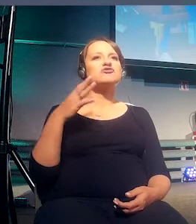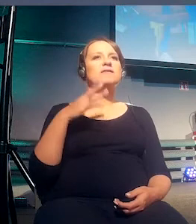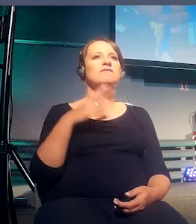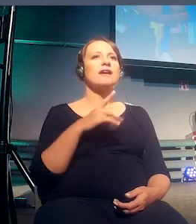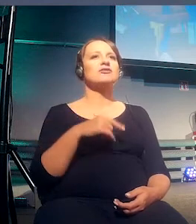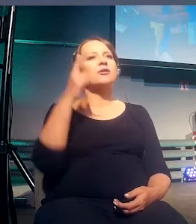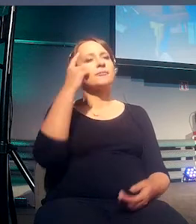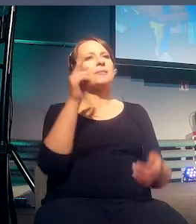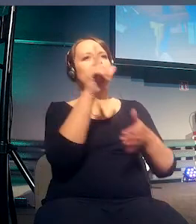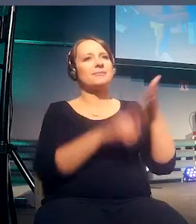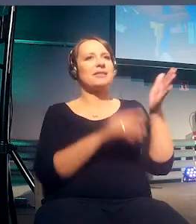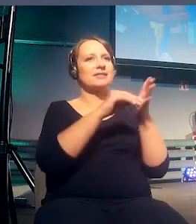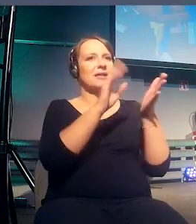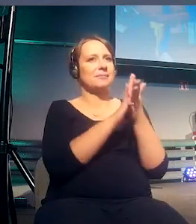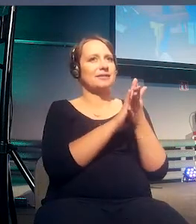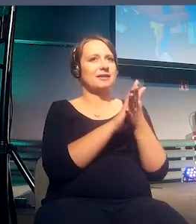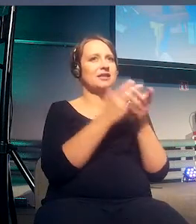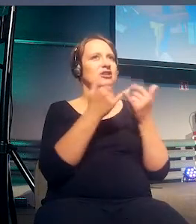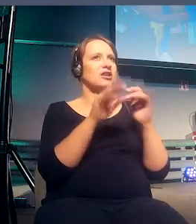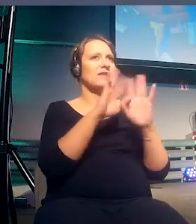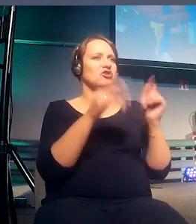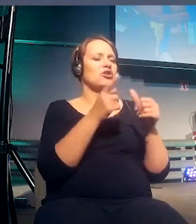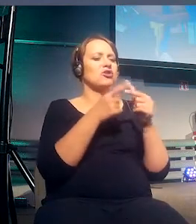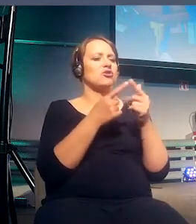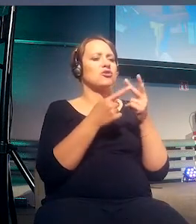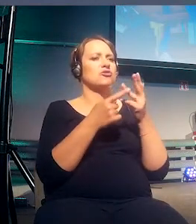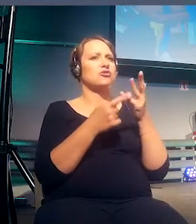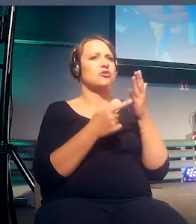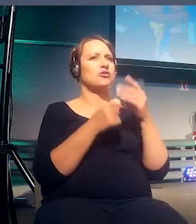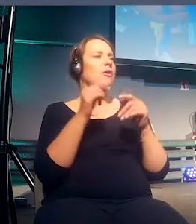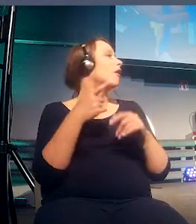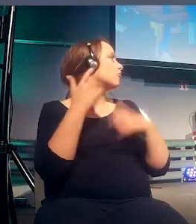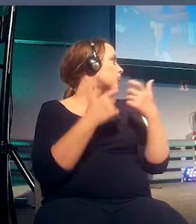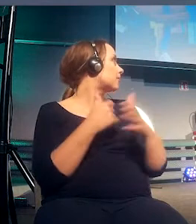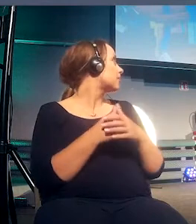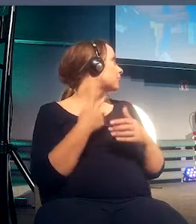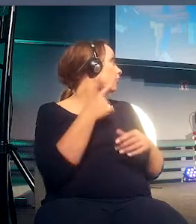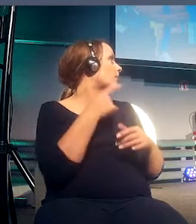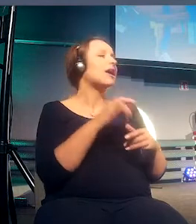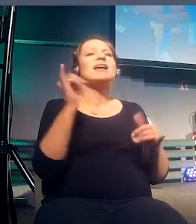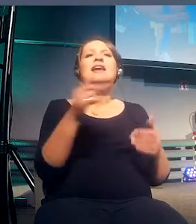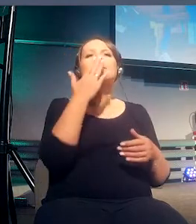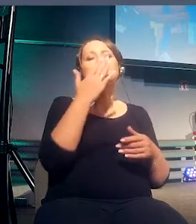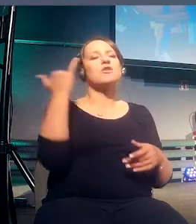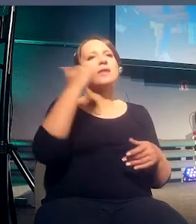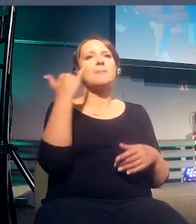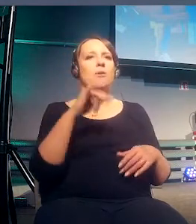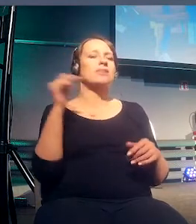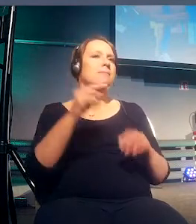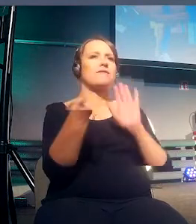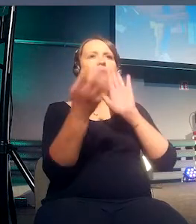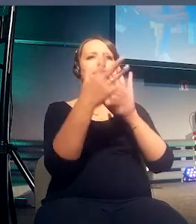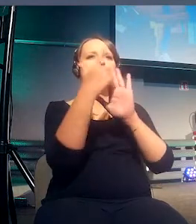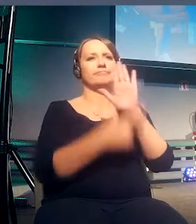wylistować, kiedy już jakby przejdziemy przez te wszystkie iteracje, to jest to, jakie typy błędów powinny się wyświetlać w